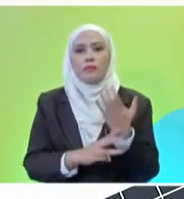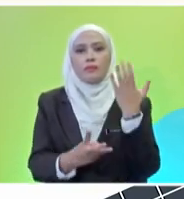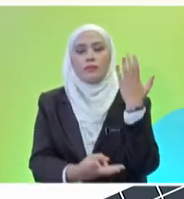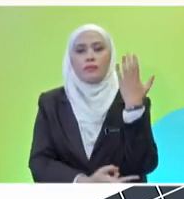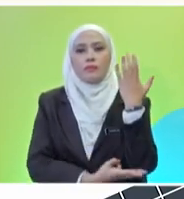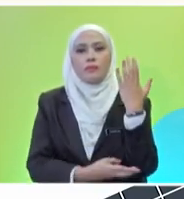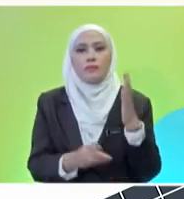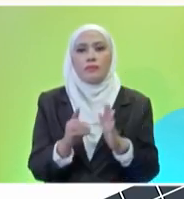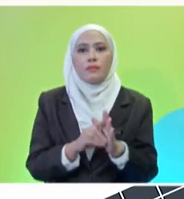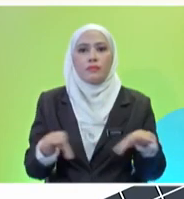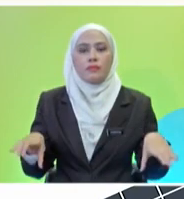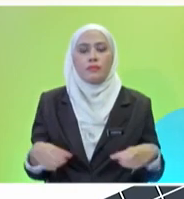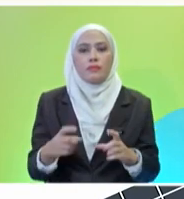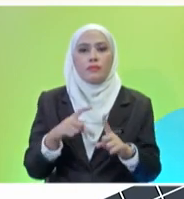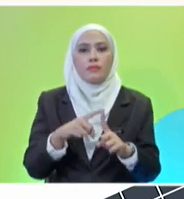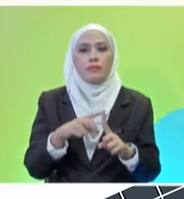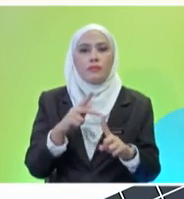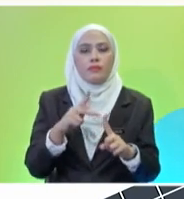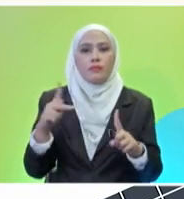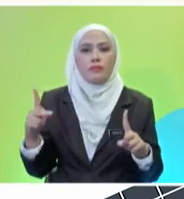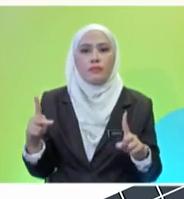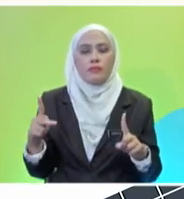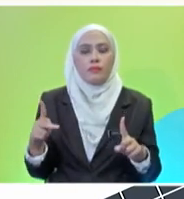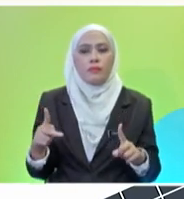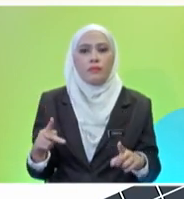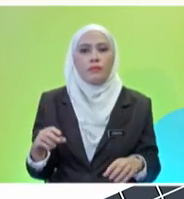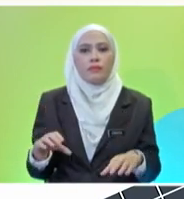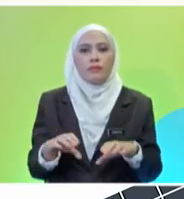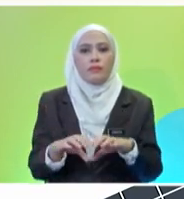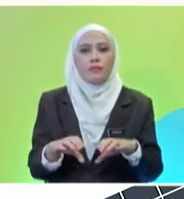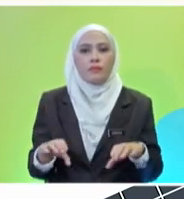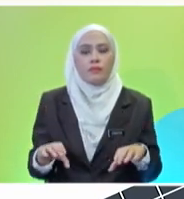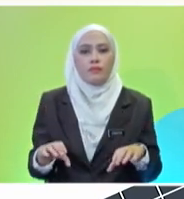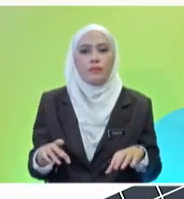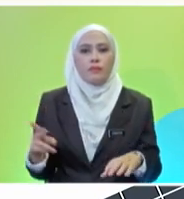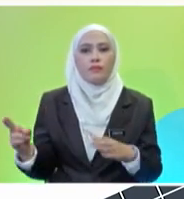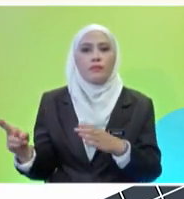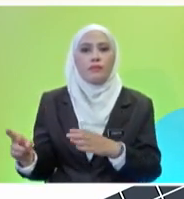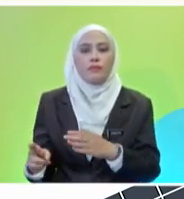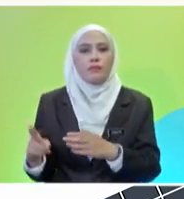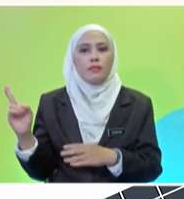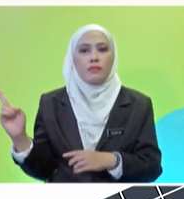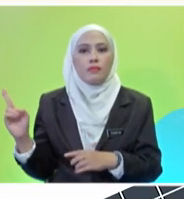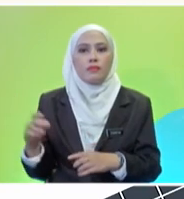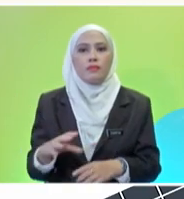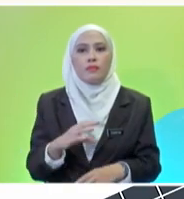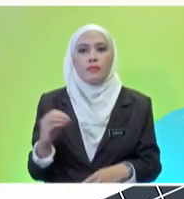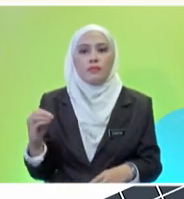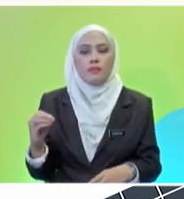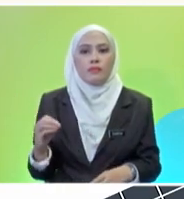dibuat daripada bulu rotan dan saling Kawung